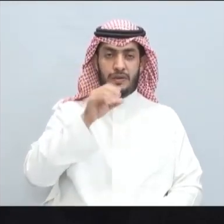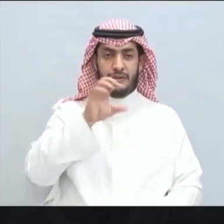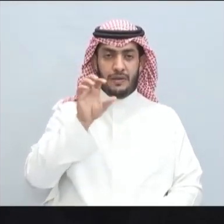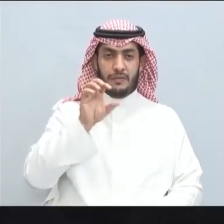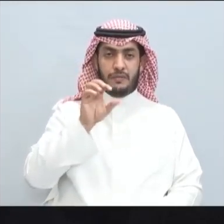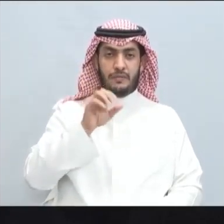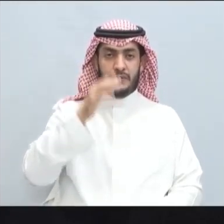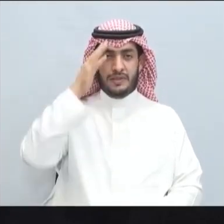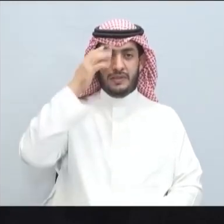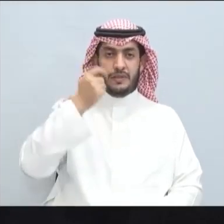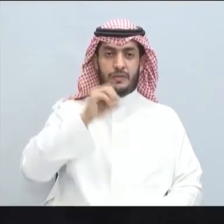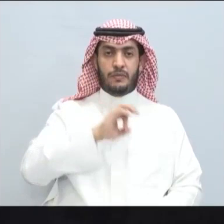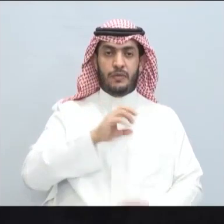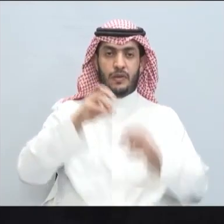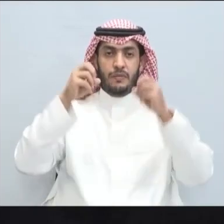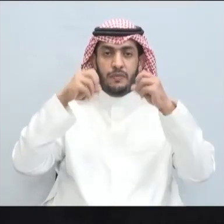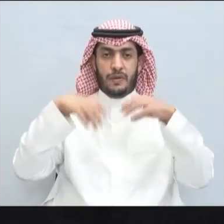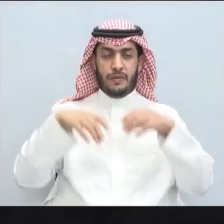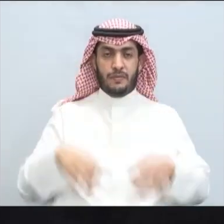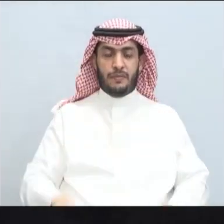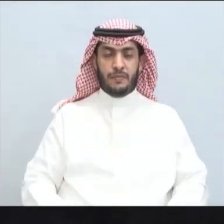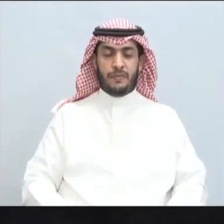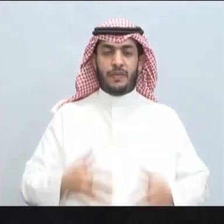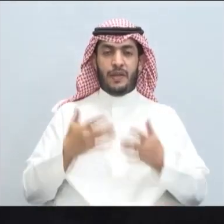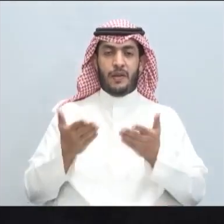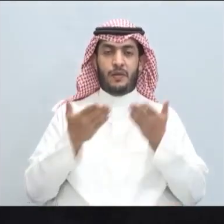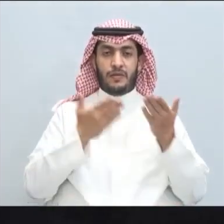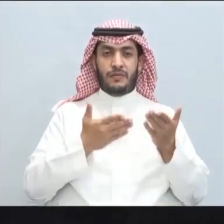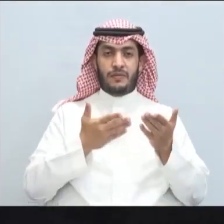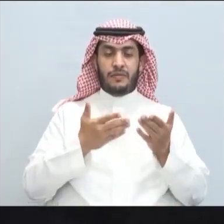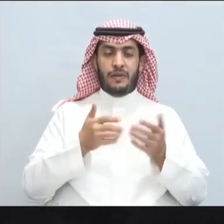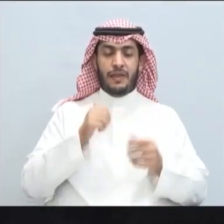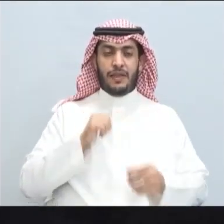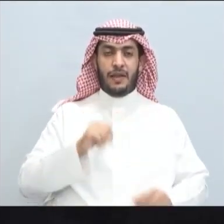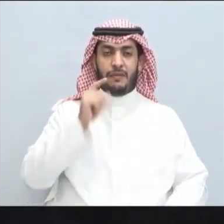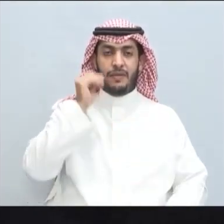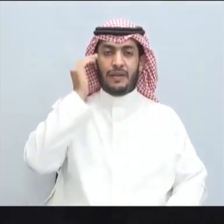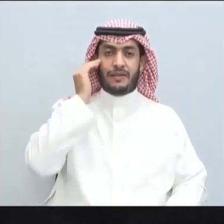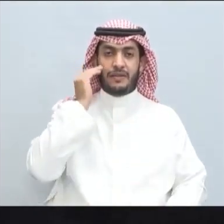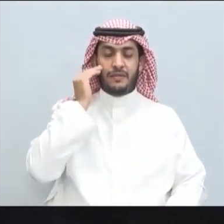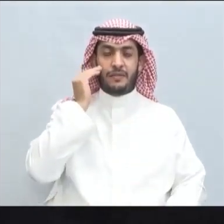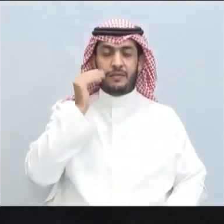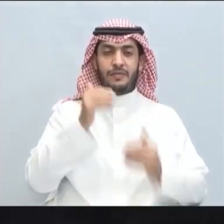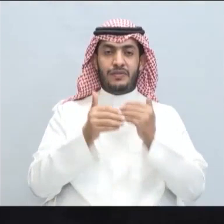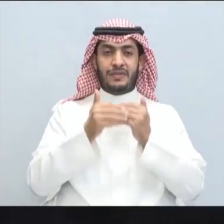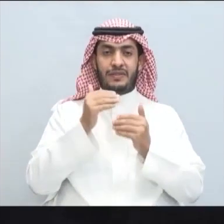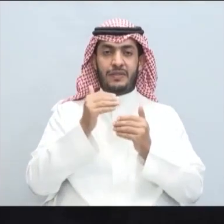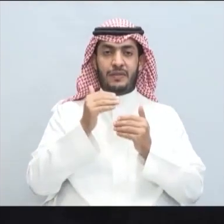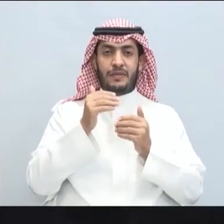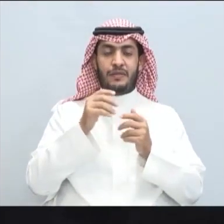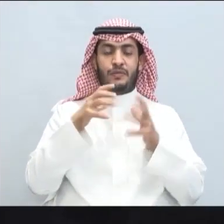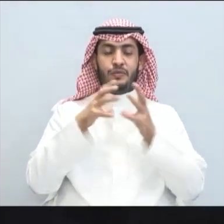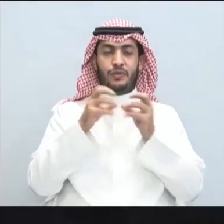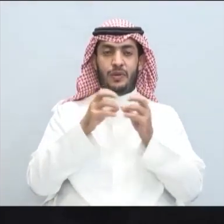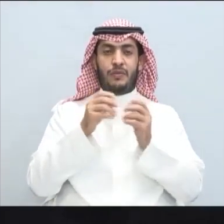وازك السلام السلام عليكم ورحمه الله وبركاته واهلا وسهلا بكم اعزائي الطلاب والطالبات مجددا في